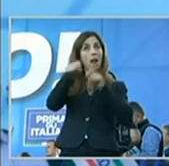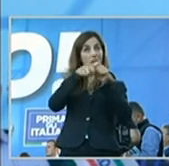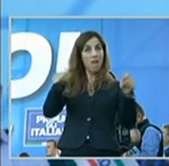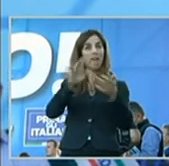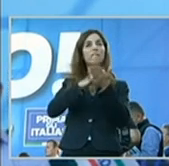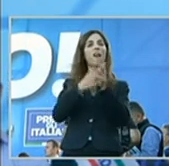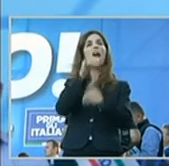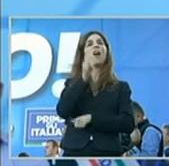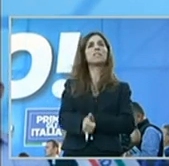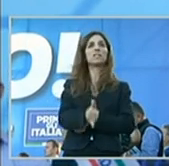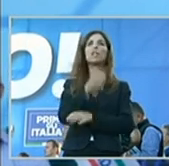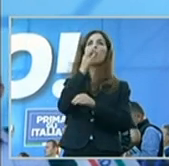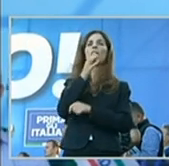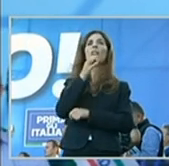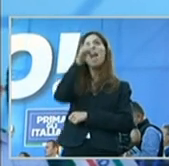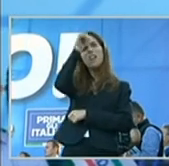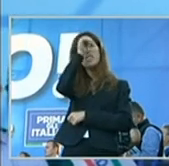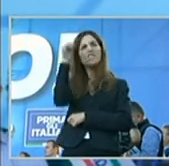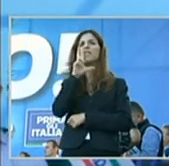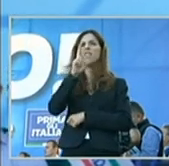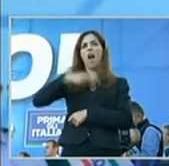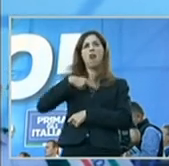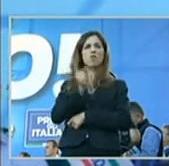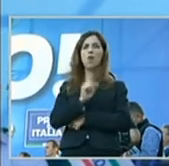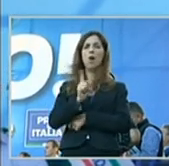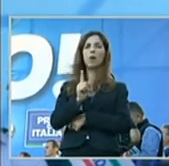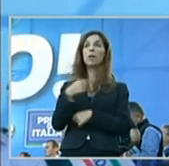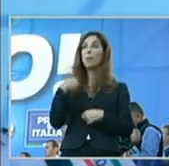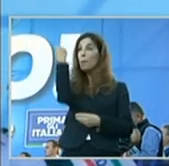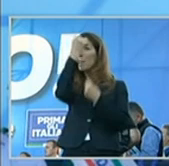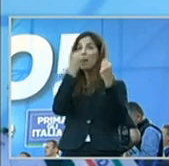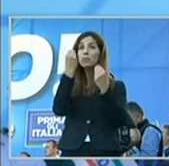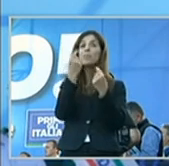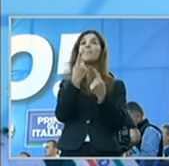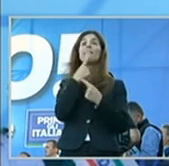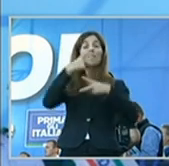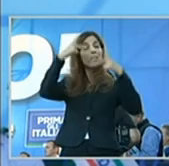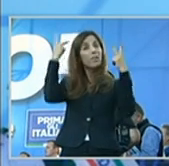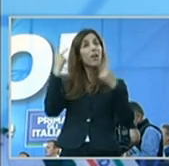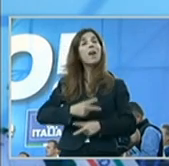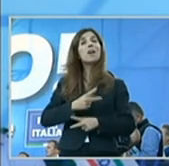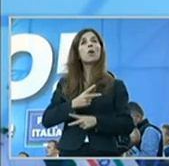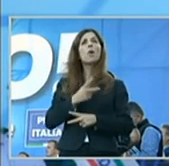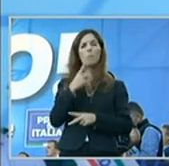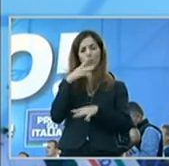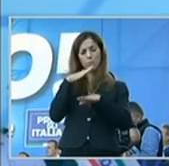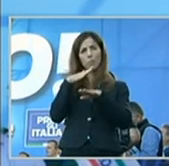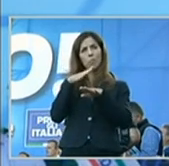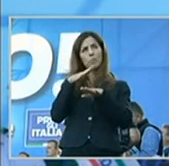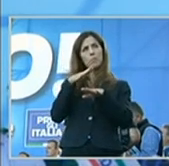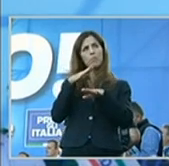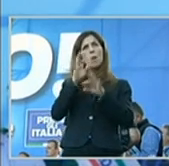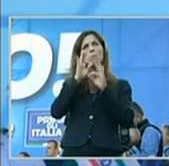dirsi cristiano, io penso che chi davvero applica gli insegnamenti